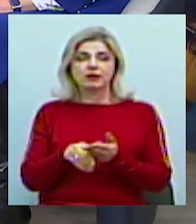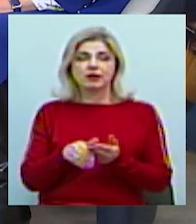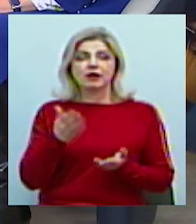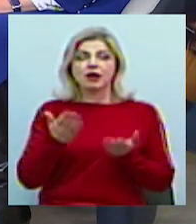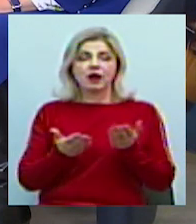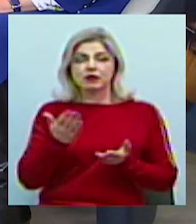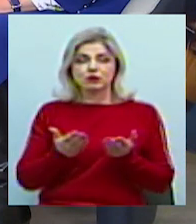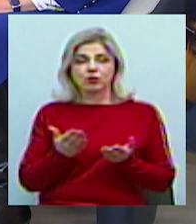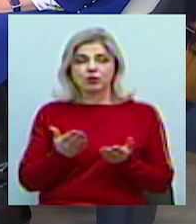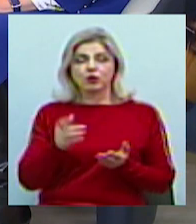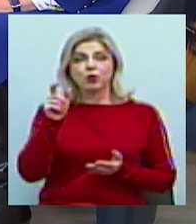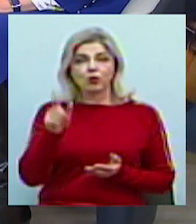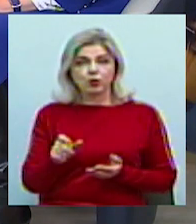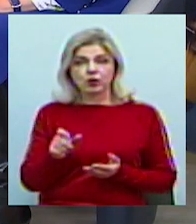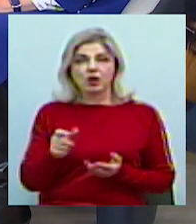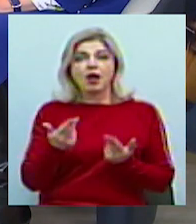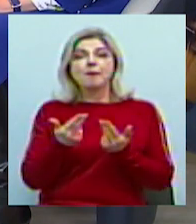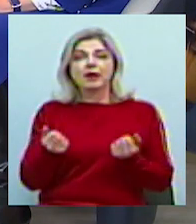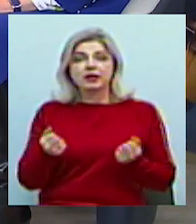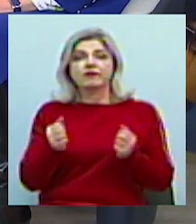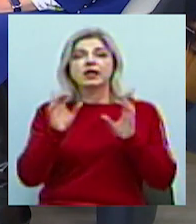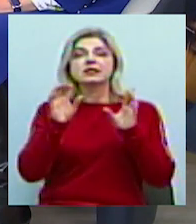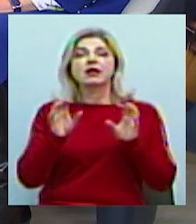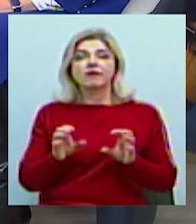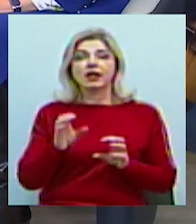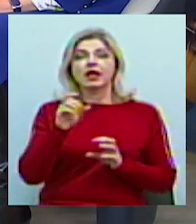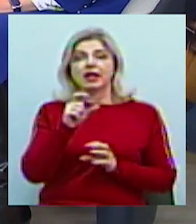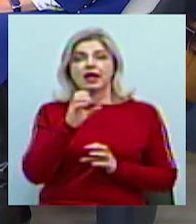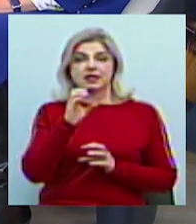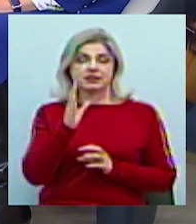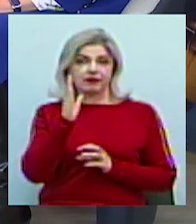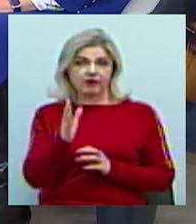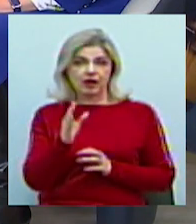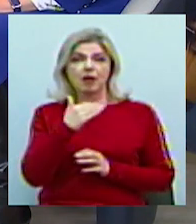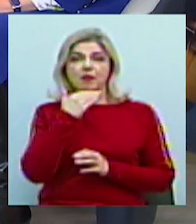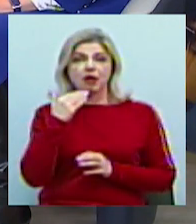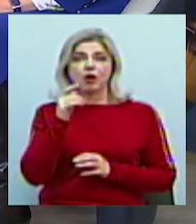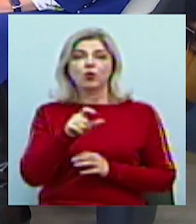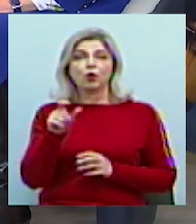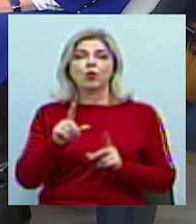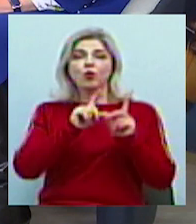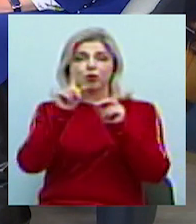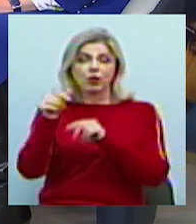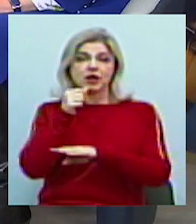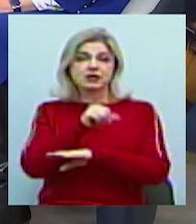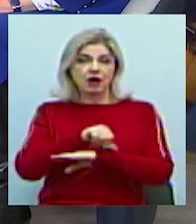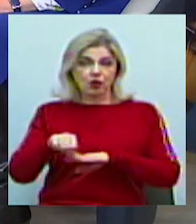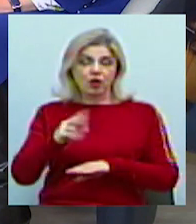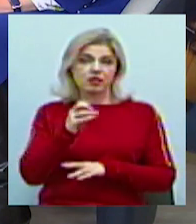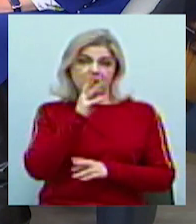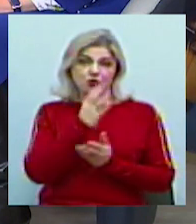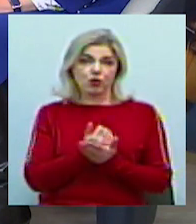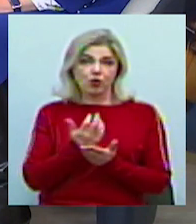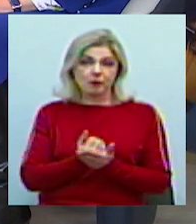якщо людина підтвердить сплату ЄСВ, наприклад, за кордоном, да, тому ми знаємо, що багато людей виїжджають на даний час за кордон на заробітки, але